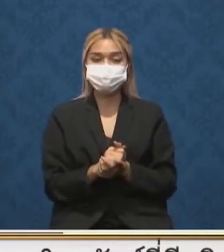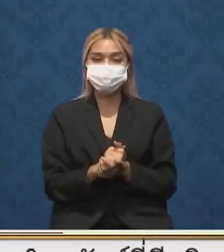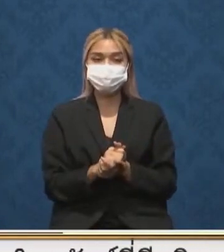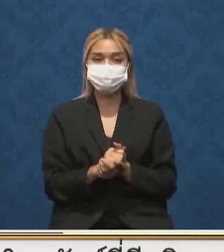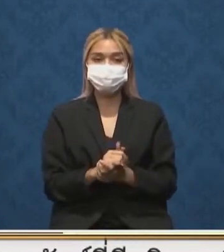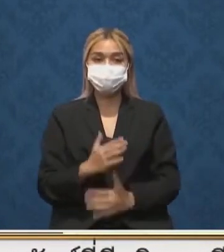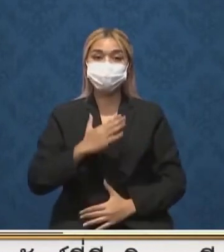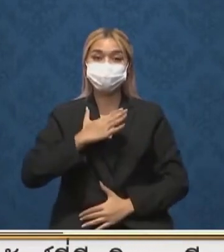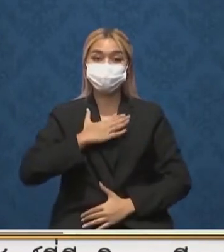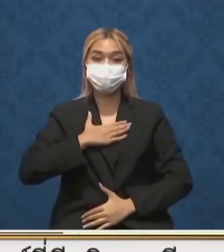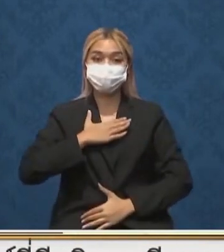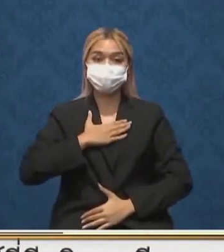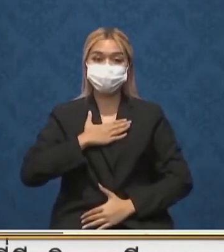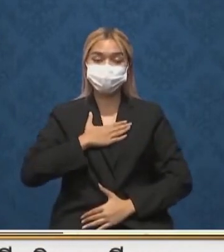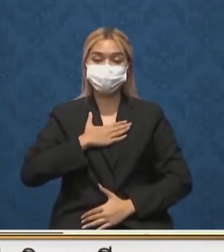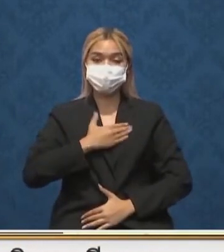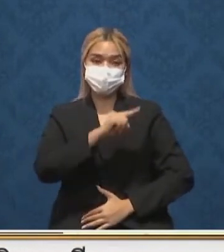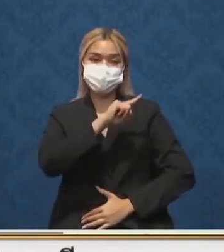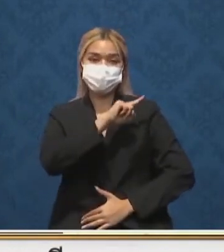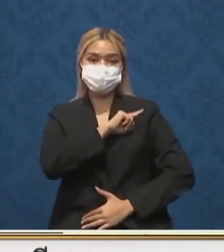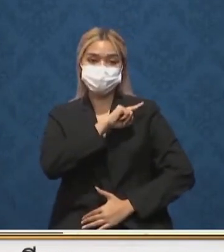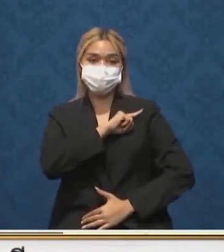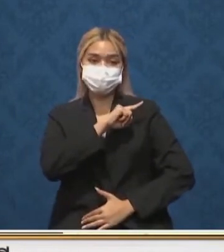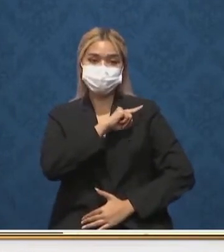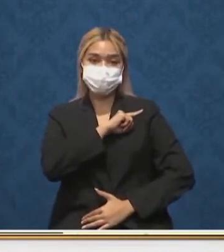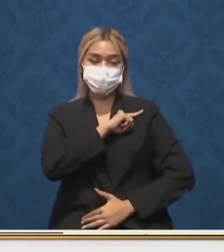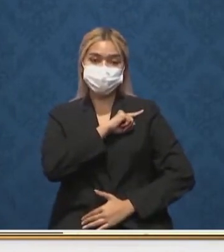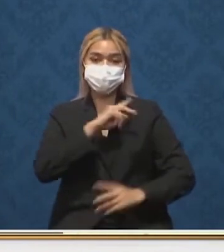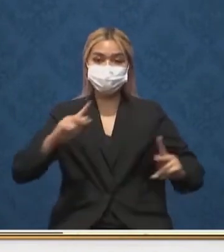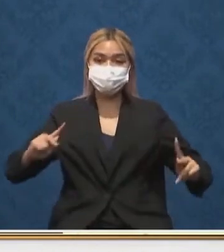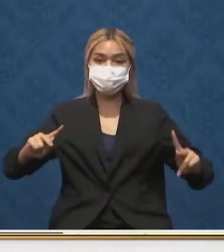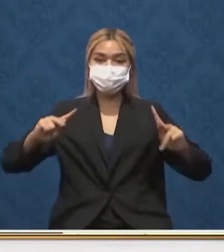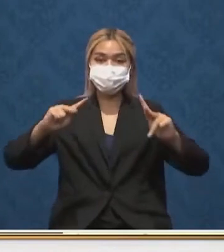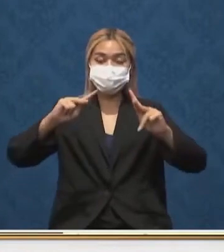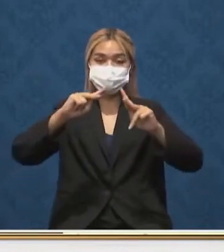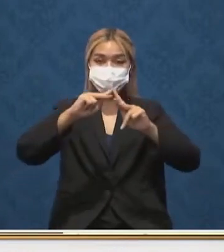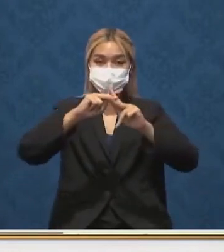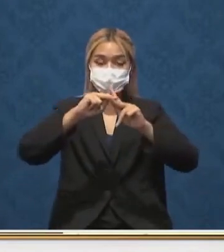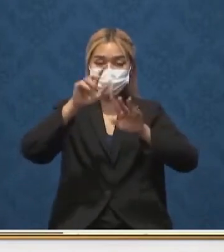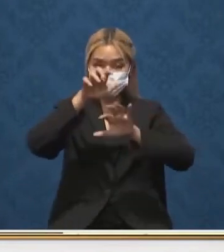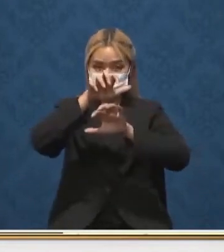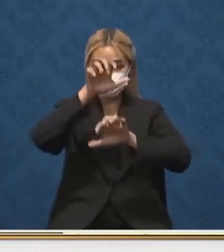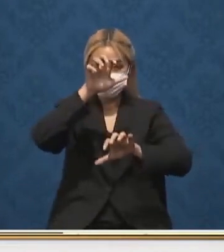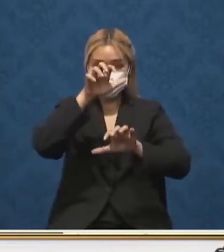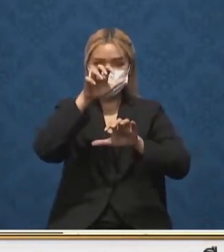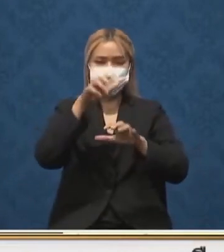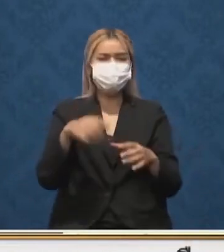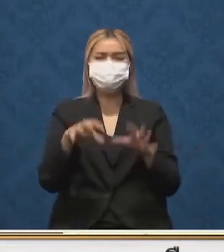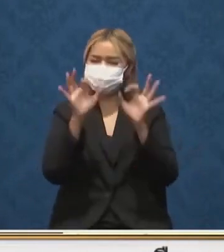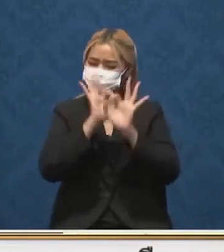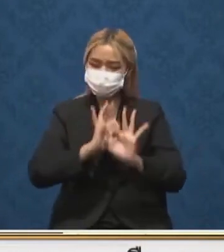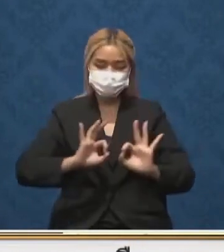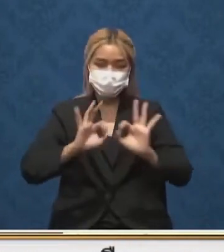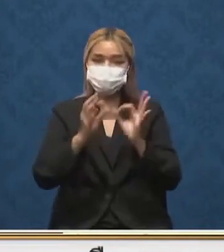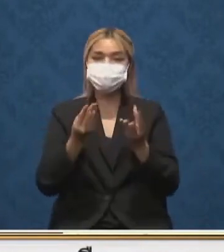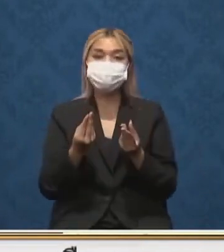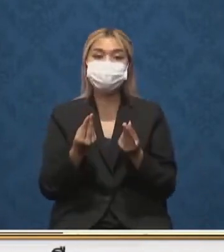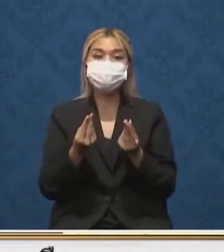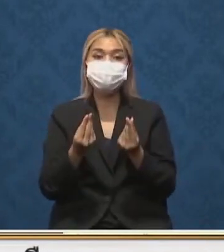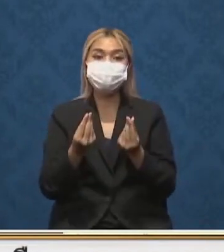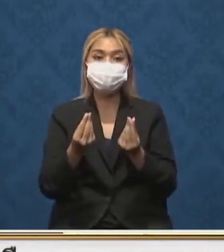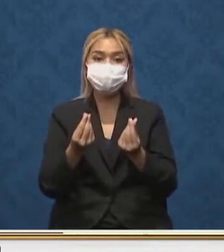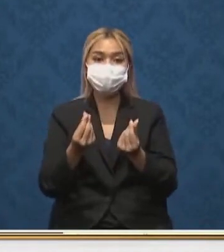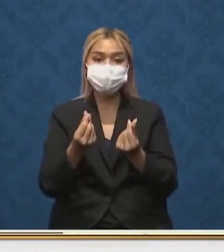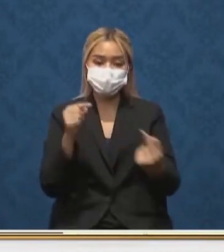ไม่มารับหน้าที่ทรงัดไทยนี่ก็จะมีปัญหาเรื่องที่ดินอยู่ที่ดินเรื่องที่ได้ยินประจำก็จะเป็นเรื่องของชาว